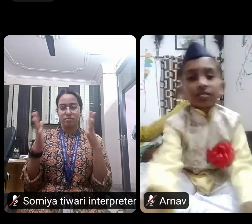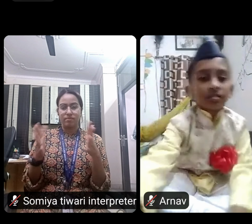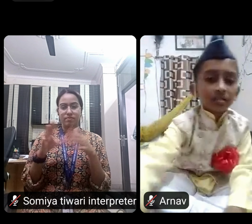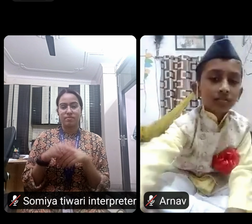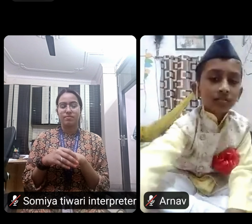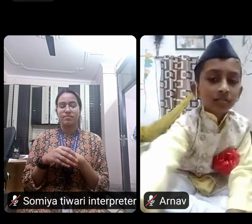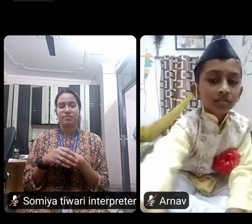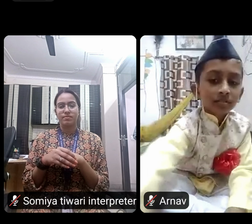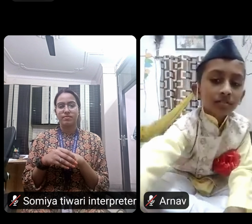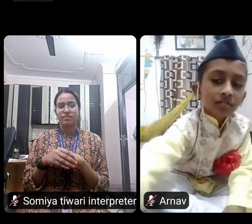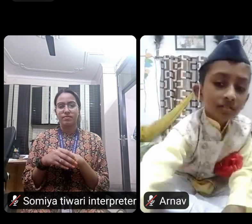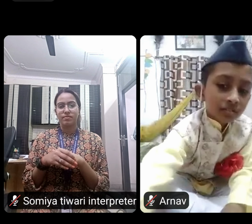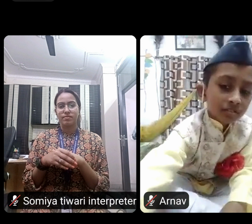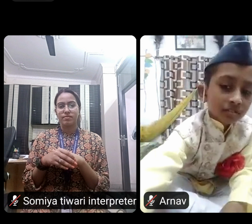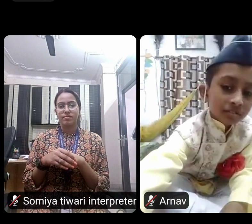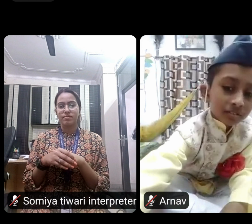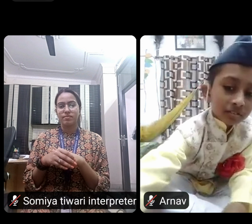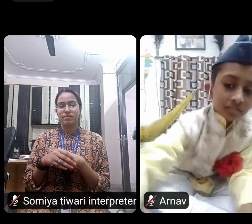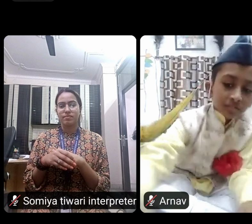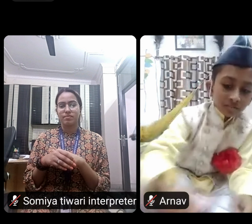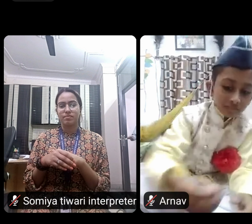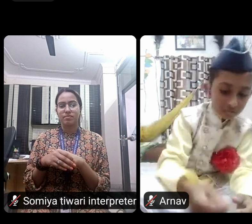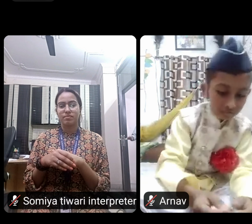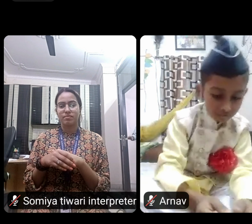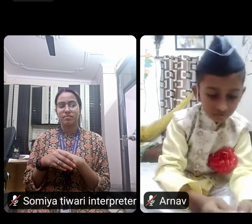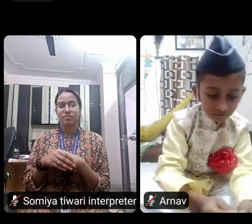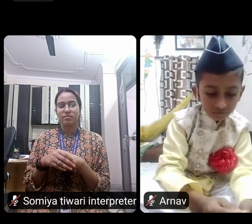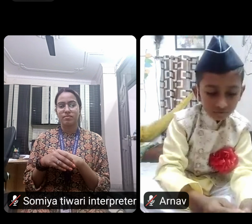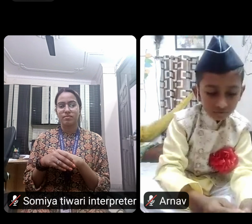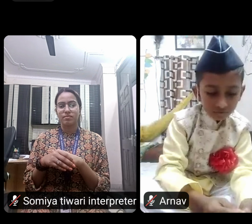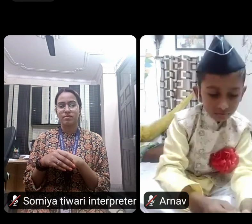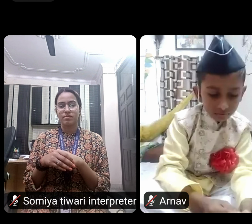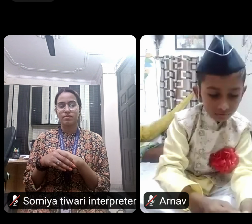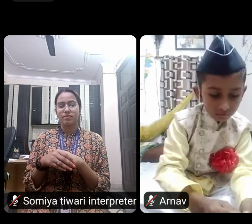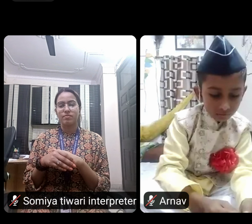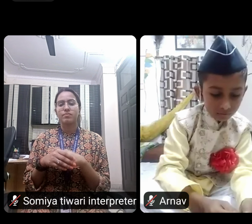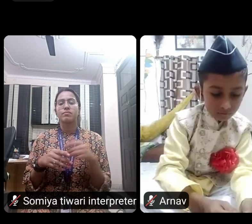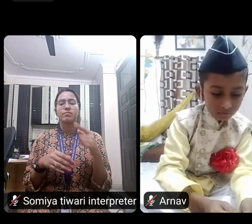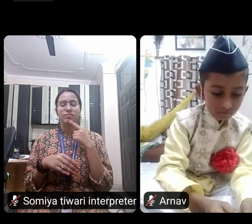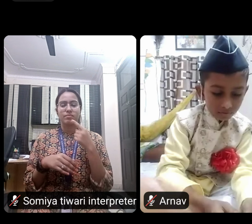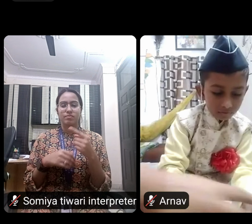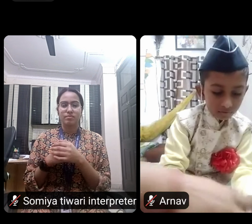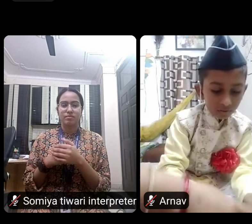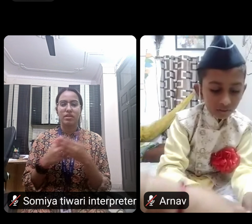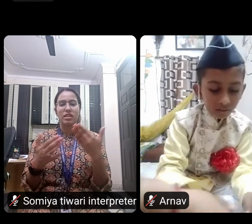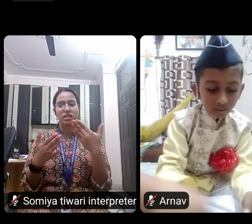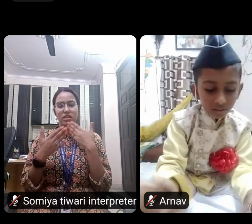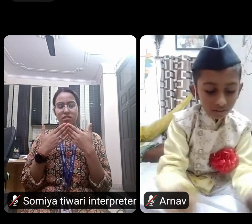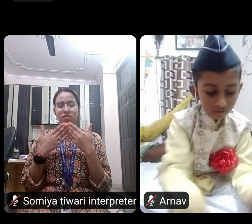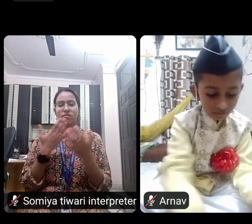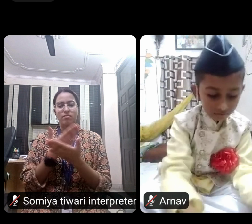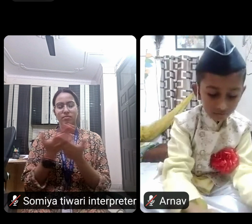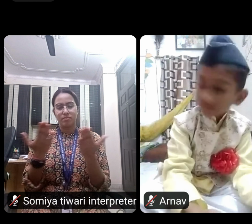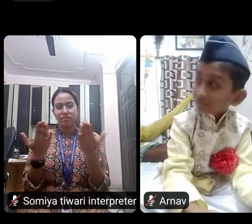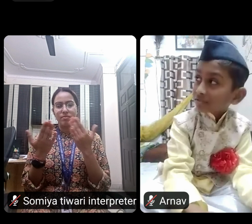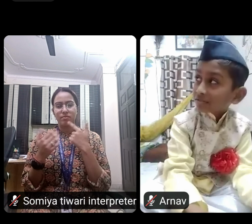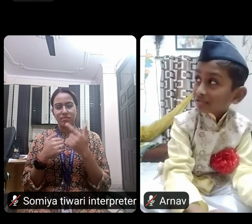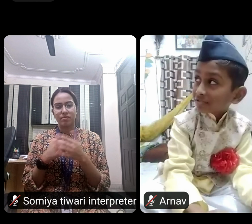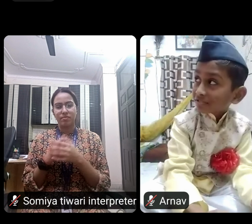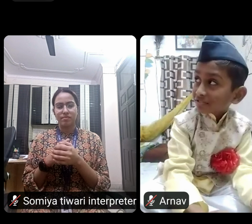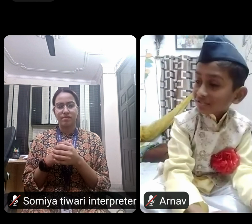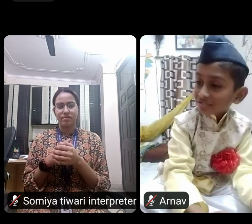और ये अभी एक छोटी सी और बीच में सर बात आई बहुत थैंक यू आप सबको लिए। जी,